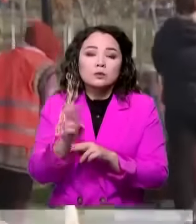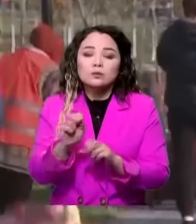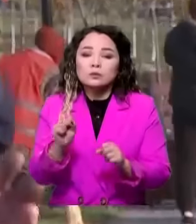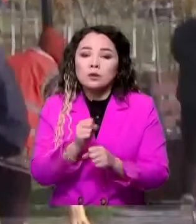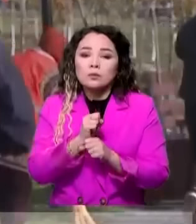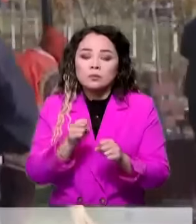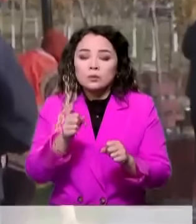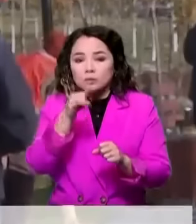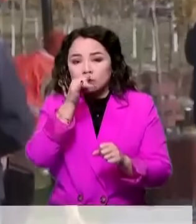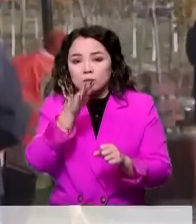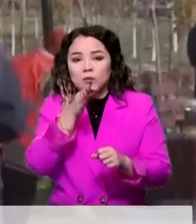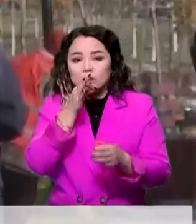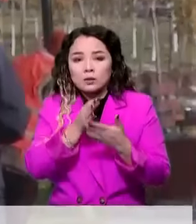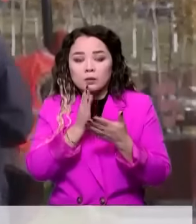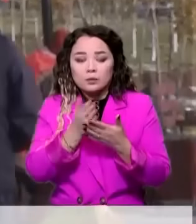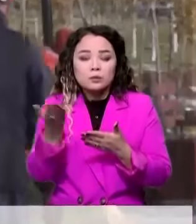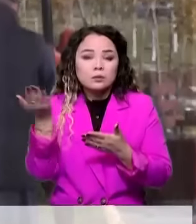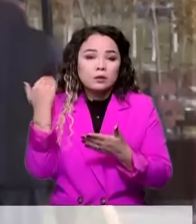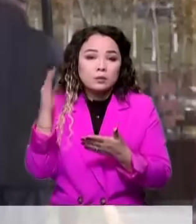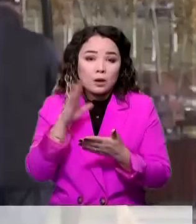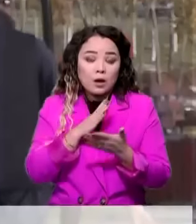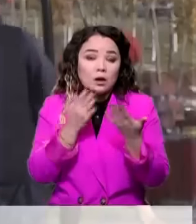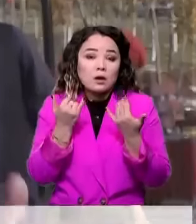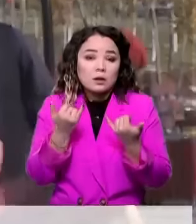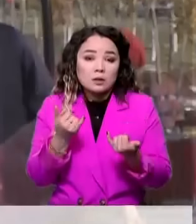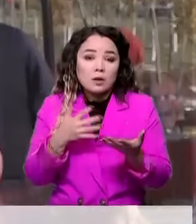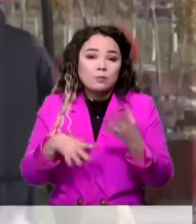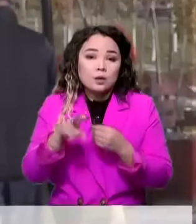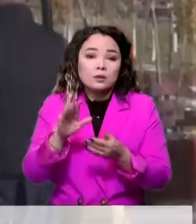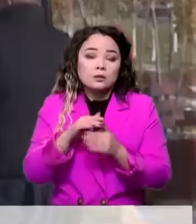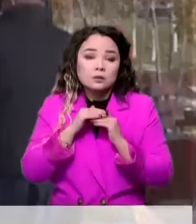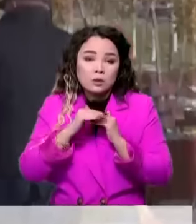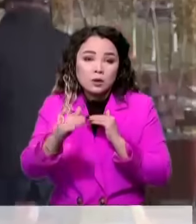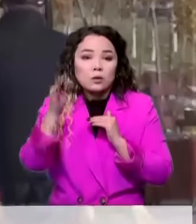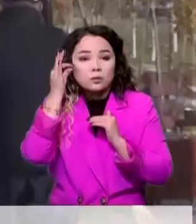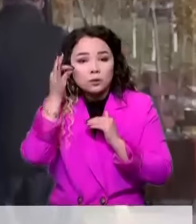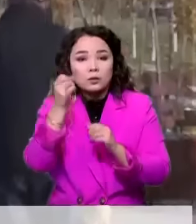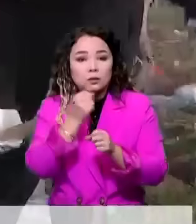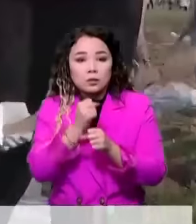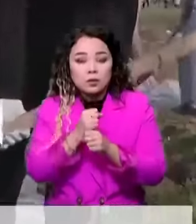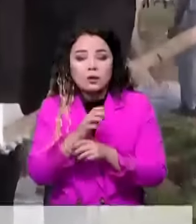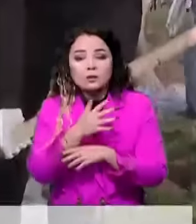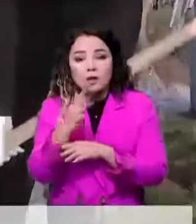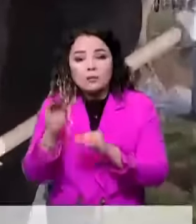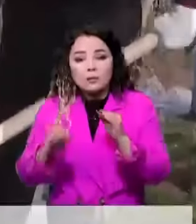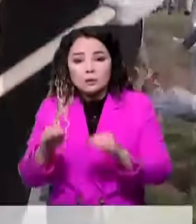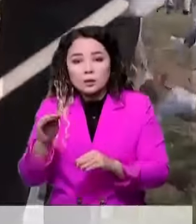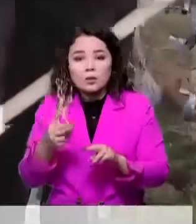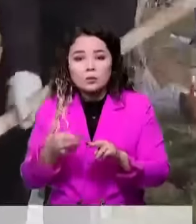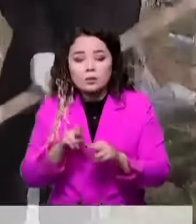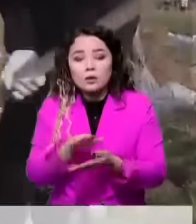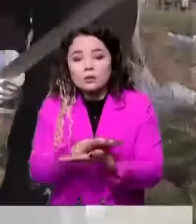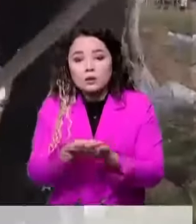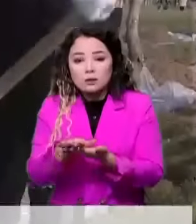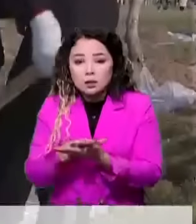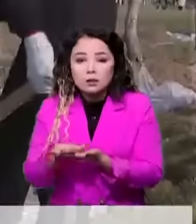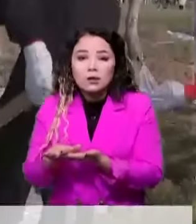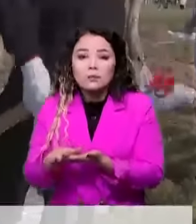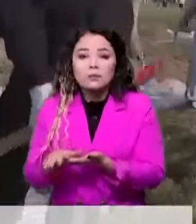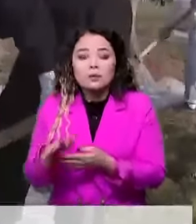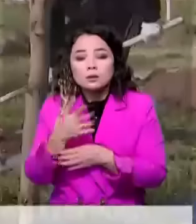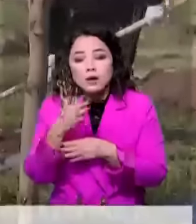шығуға мүмкіншілік жоқ тұғын. Қазір мінекей бәрі тегістеліп, саябақ болды. Осы жерде тазалап,